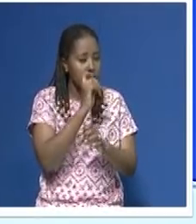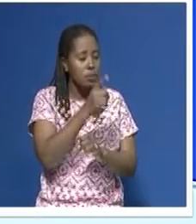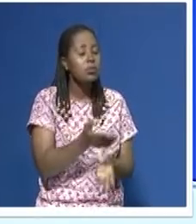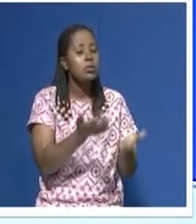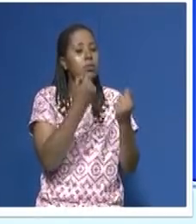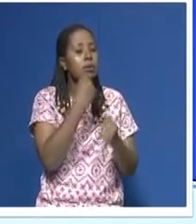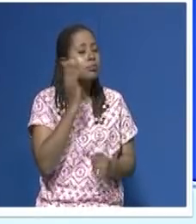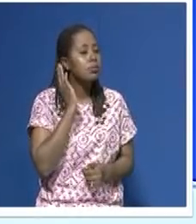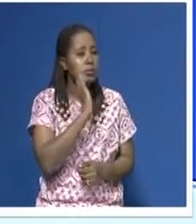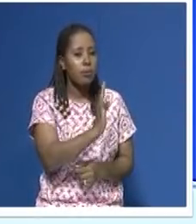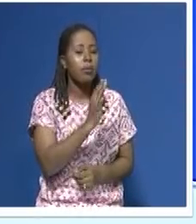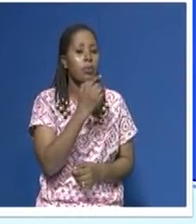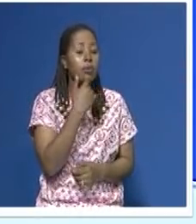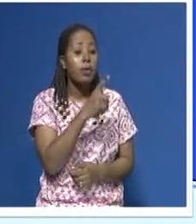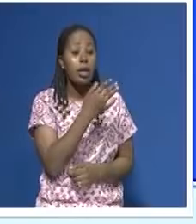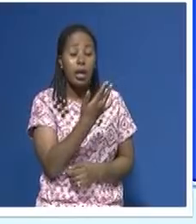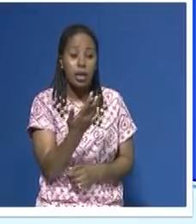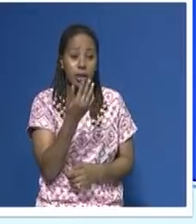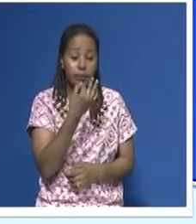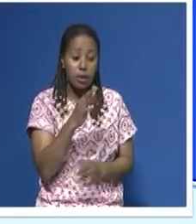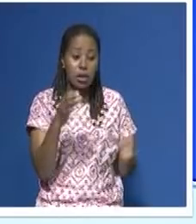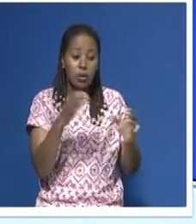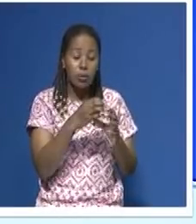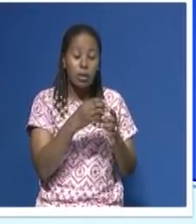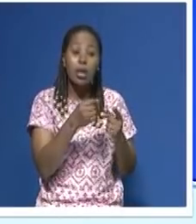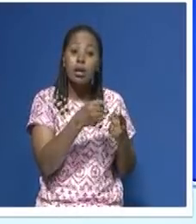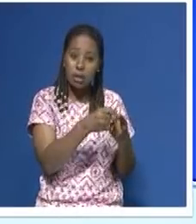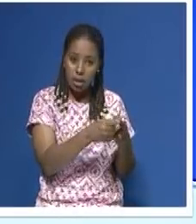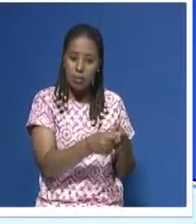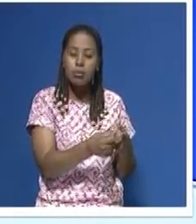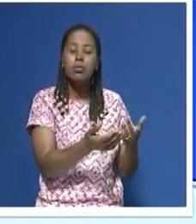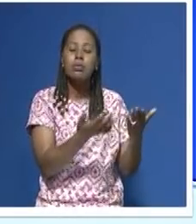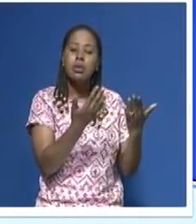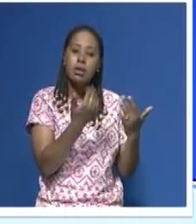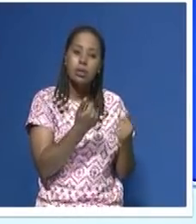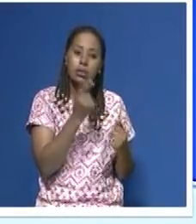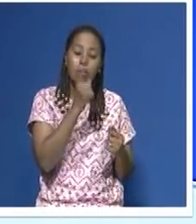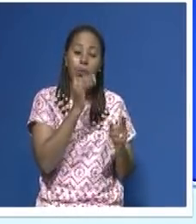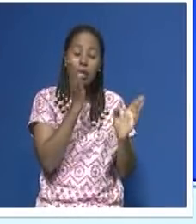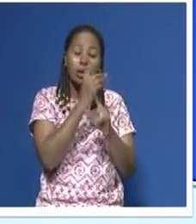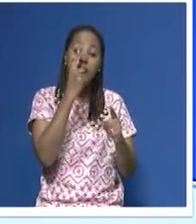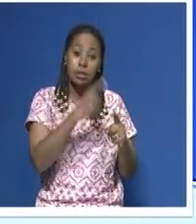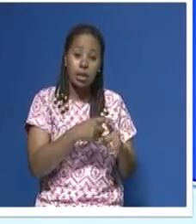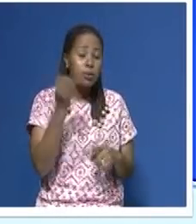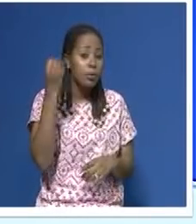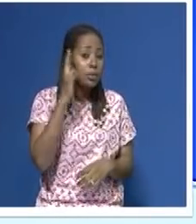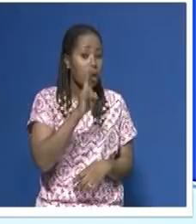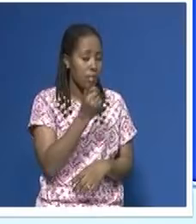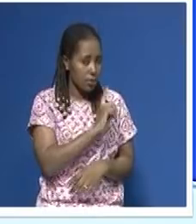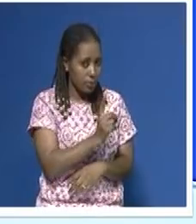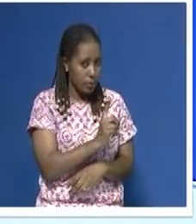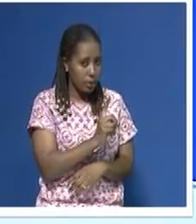kuweza kusema moja kwa moja kwamba aina fulani ya kundi la damu labda linaweza likawa kwenye hali ya hatari mtu kuambukizwa au